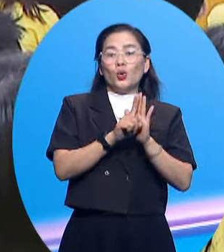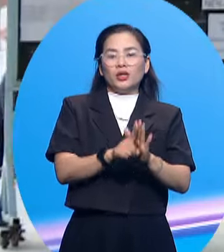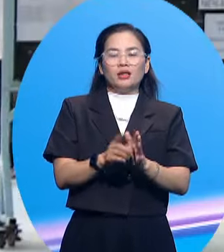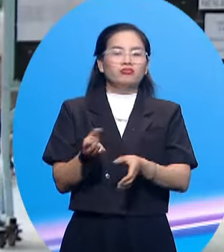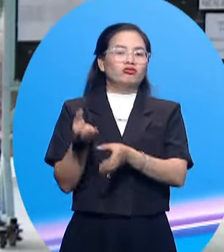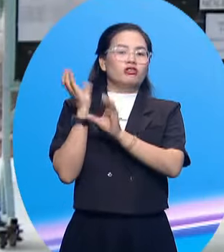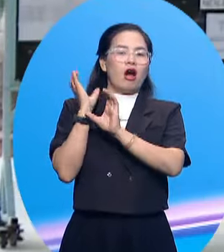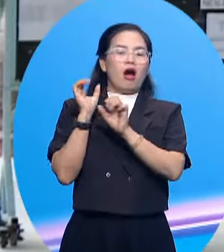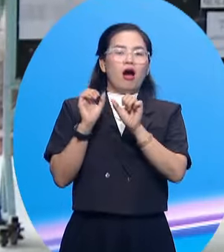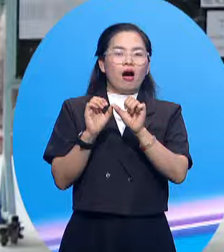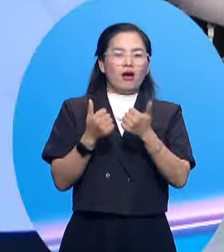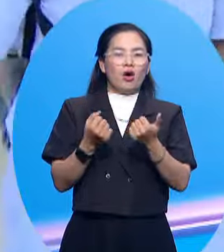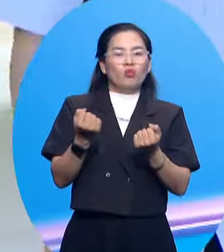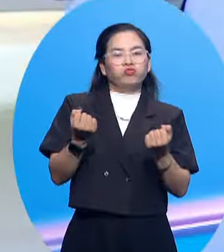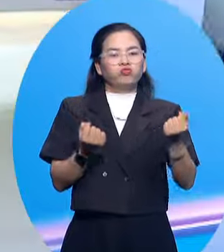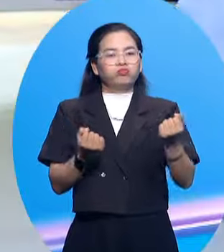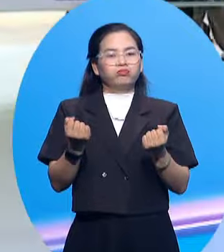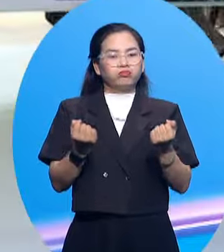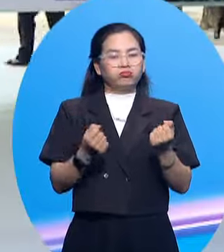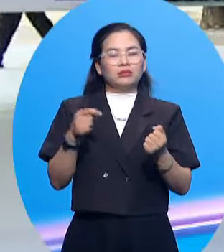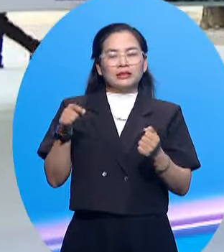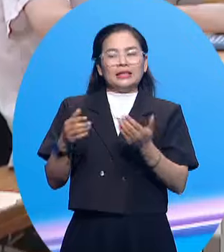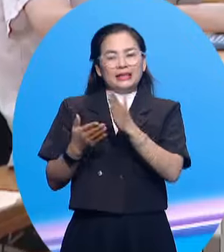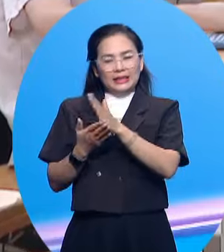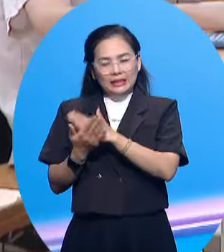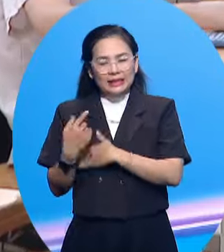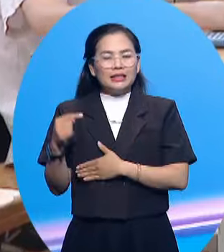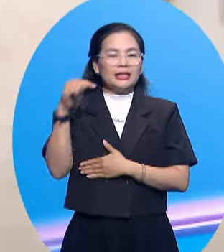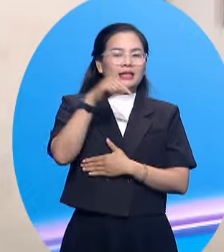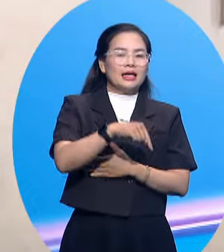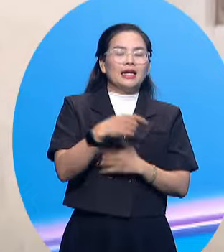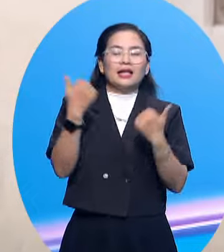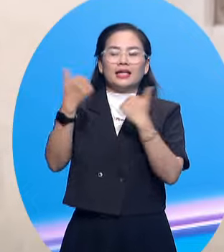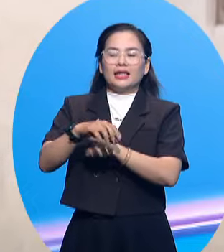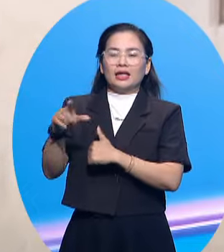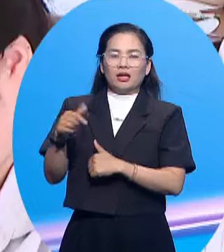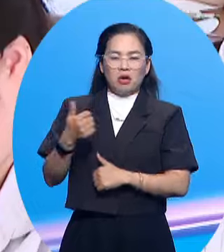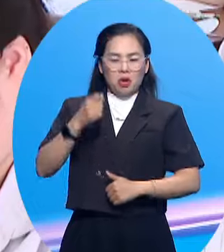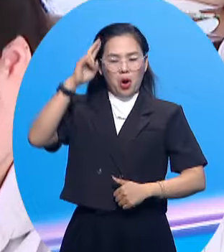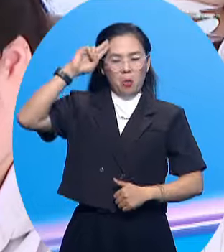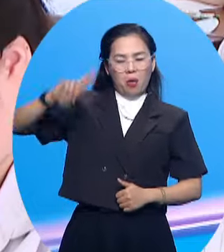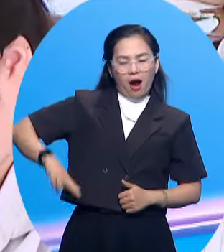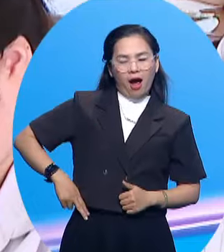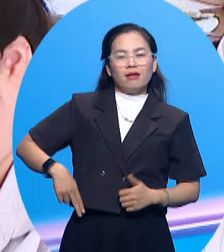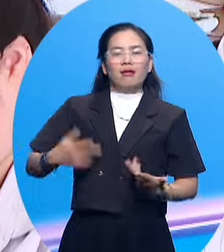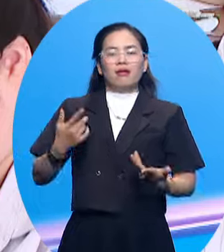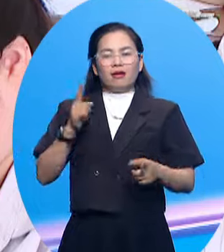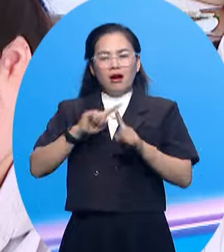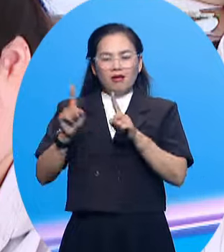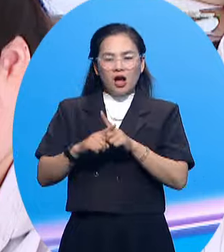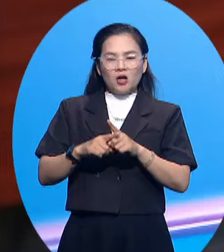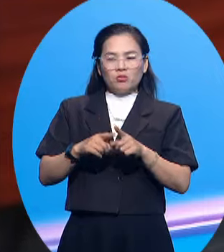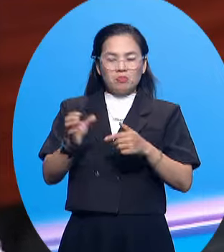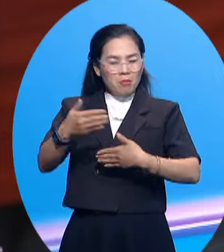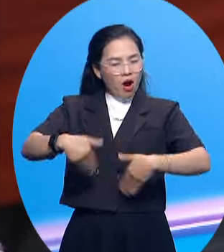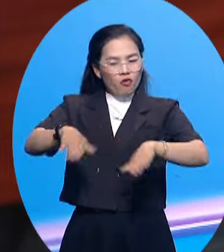đề thi tốt nghiệp trung học phổ thông được bàn giao từ điểm in sao đến điểm thi ở Cần Giờ dưới sự bảo vệ của công an và cơ quan chức năng. Cuối